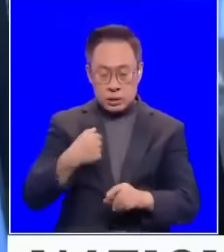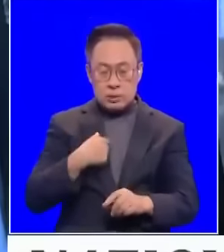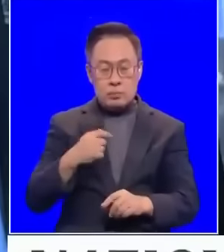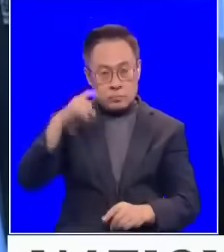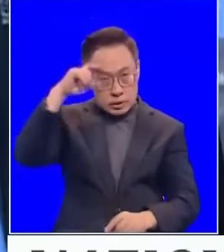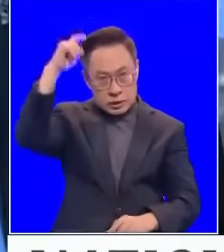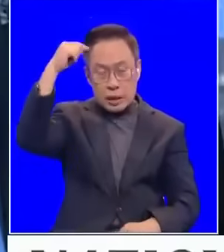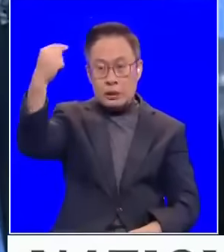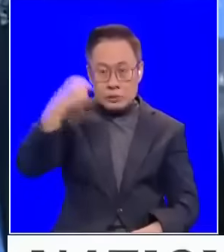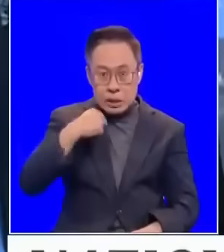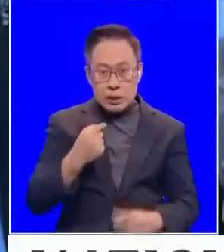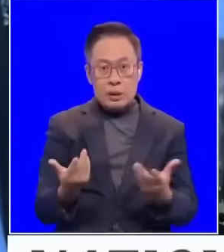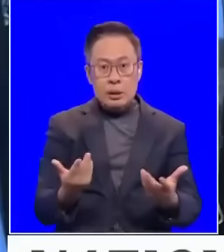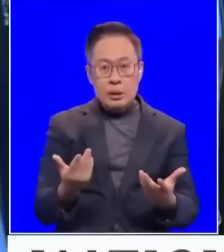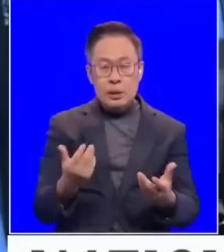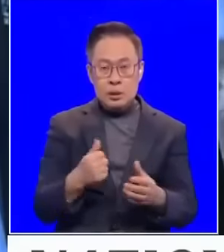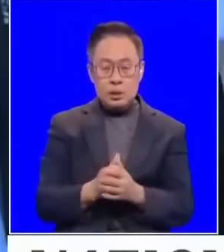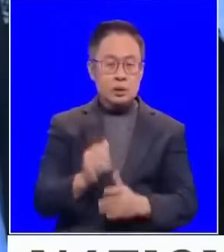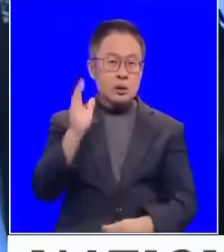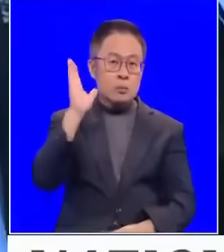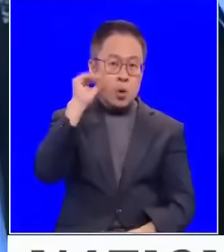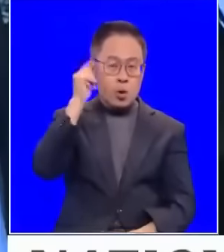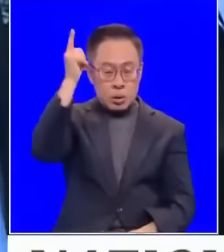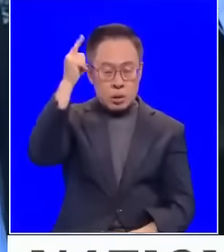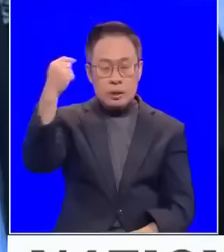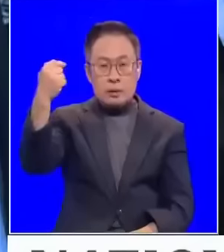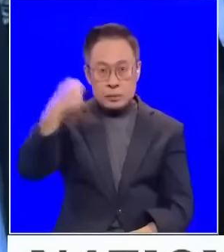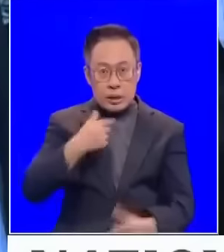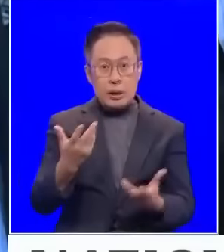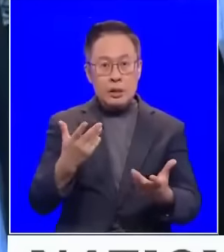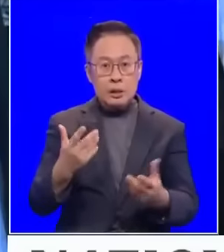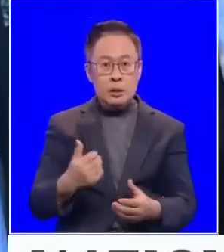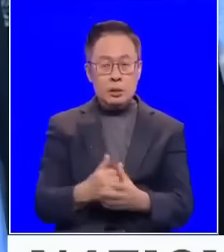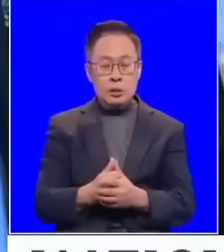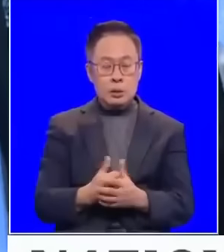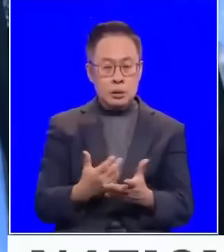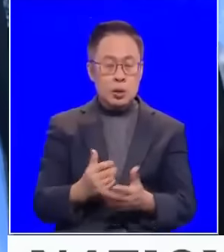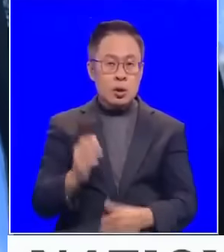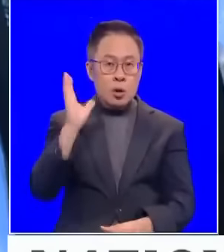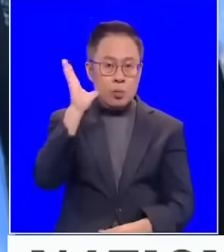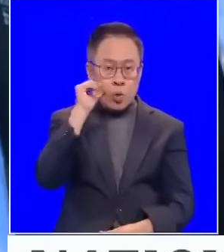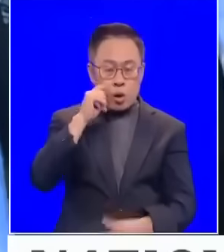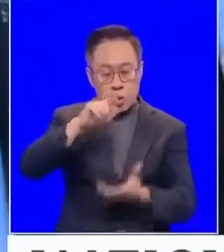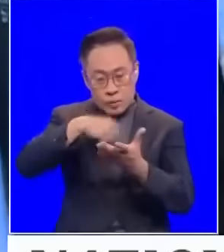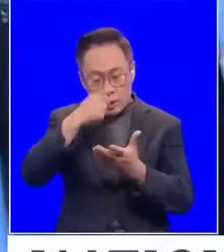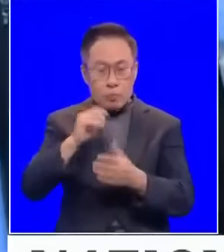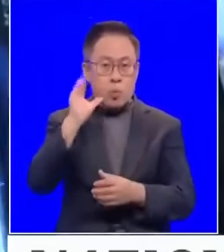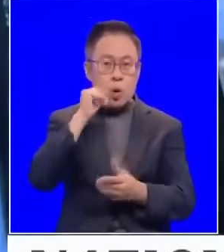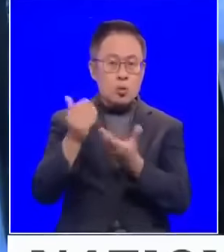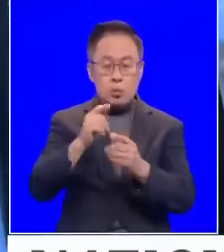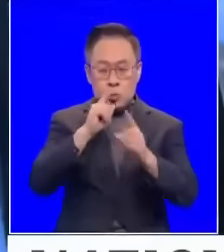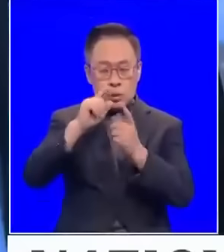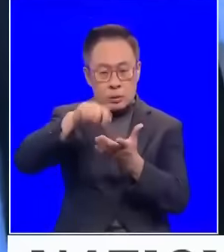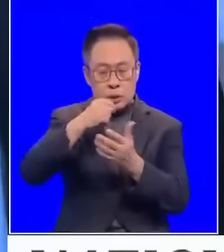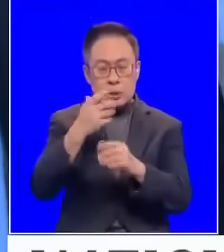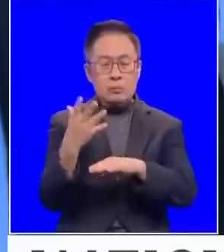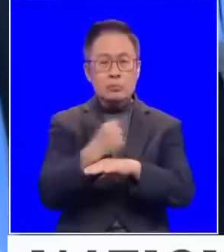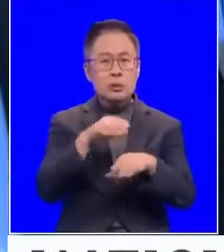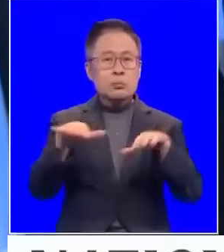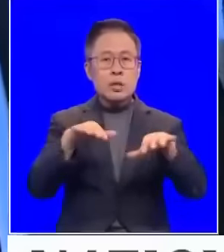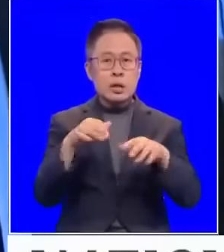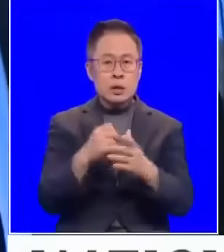แล้วก็การไปทานข้าวกับคุณพ่อเธอก็พยายามจะชี้แจงบอกว่าคือก็มีการคุยเรื่องการเมืองกันบ้างแต่เป็นการคุยเรื่องการเมืองเมื่อ